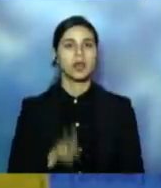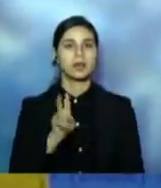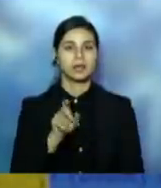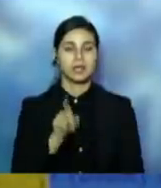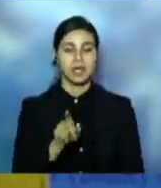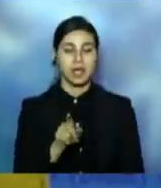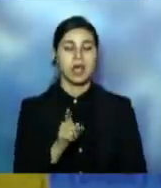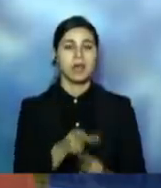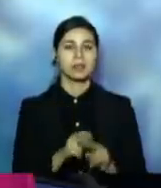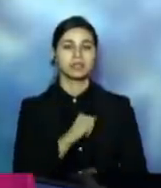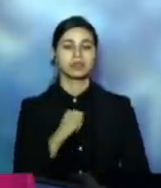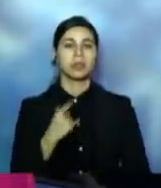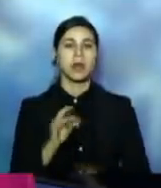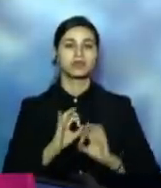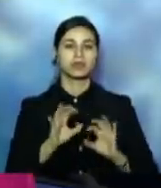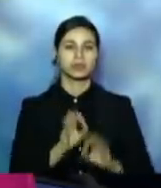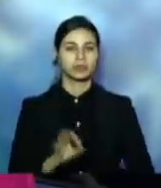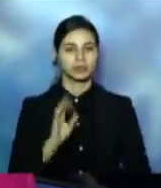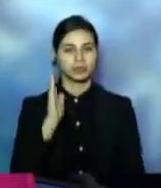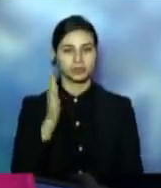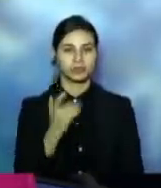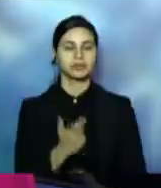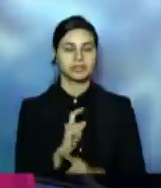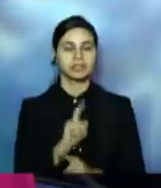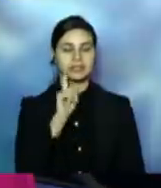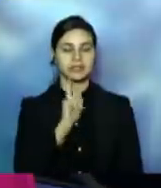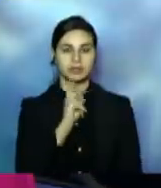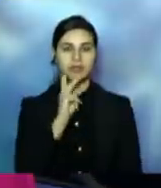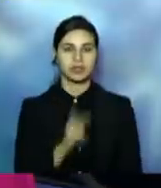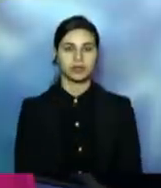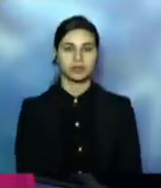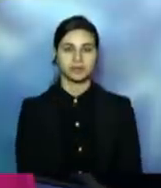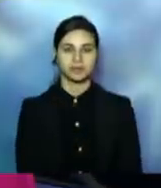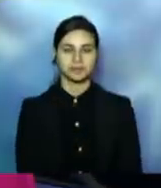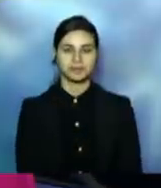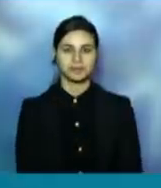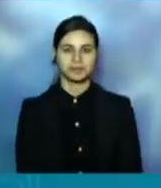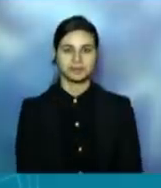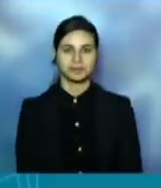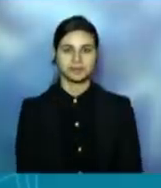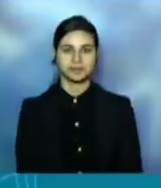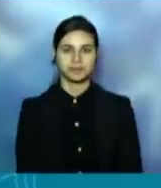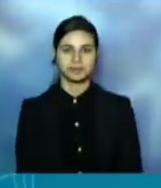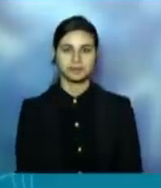ამაზე, რაც მთავარია, თვითონ ბავშვები ისაუბრებენ. ძალიან სასიამოვნო. ნახოთ სიუჟეტი.